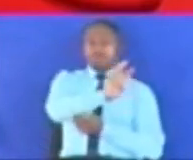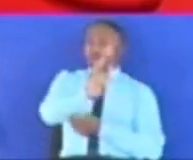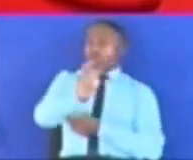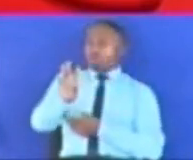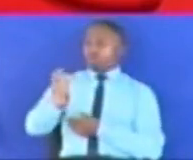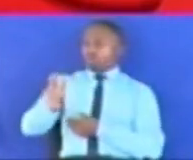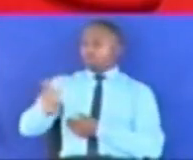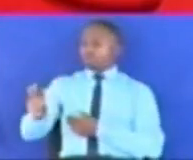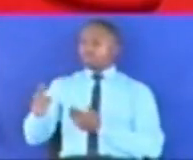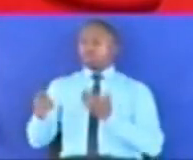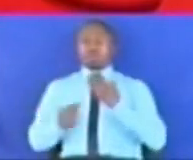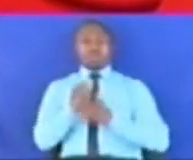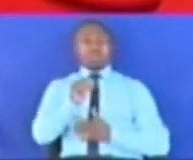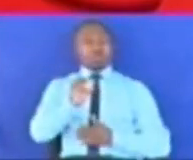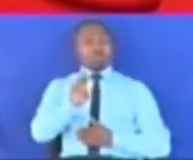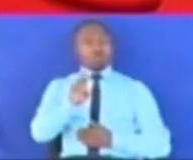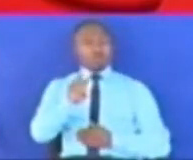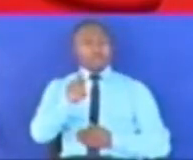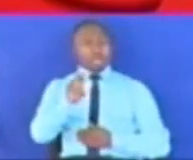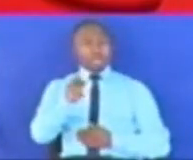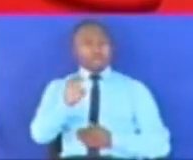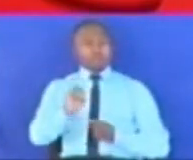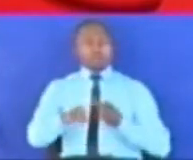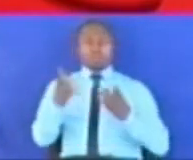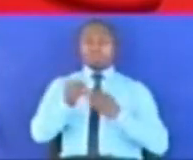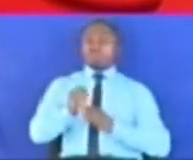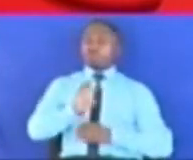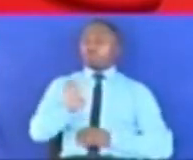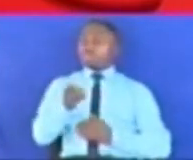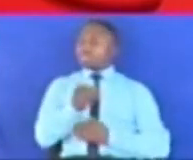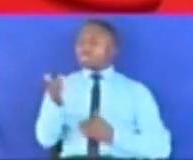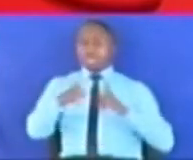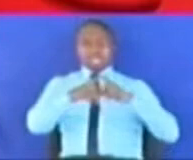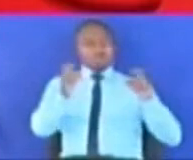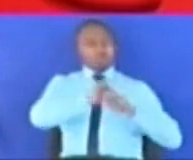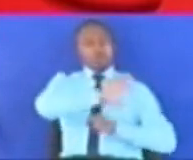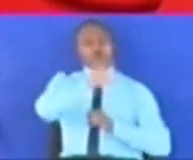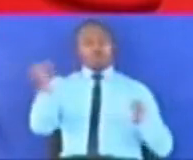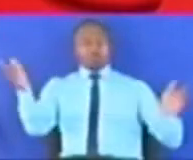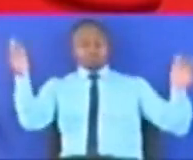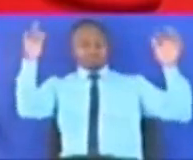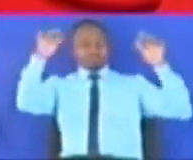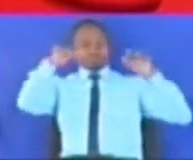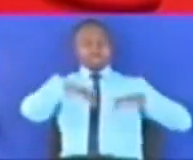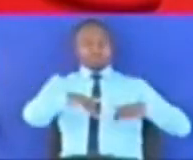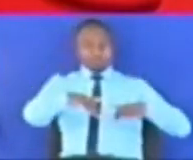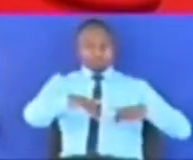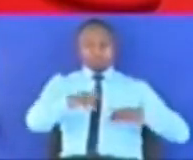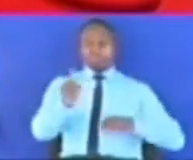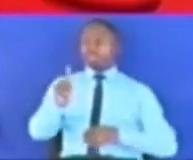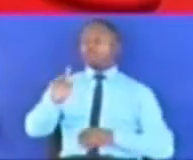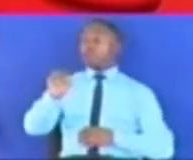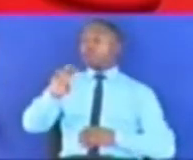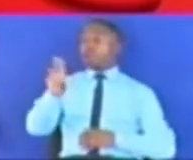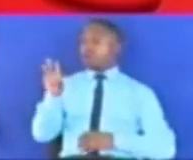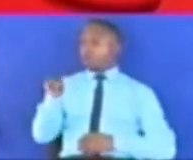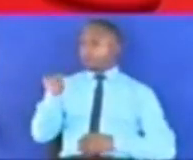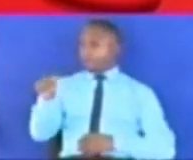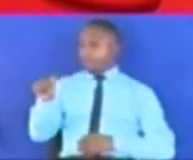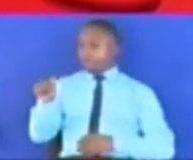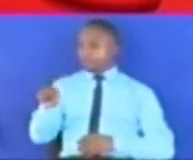ikiwemo Urambo, ikiwemo wilaya zingine za Kigoma, zote zinakuja Kahama. Mheshimiwa Naibu